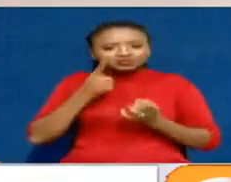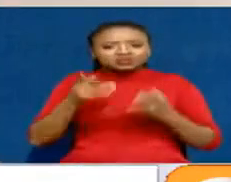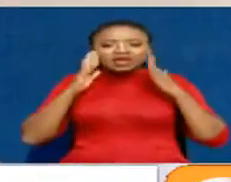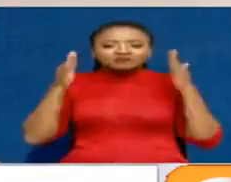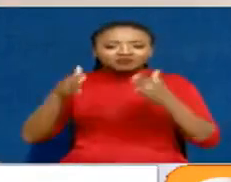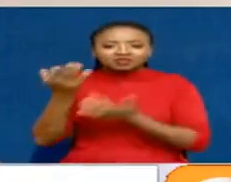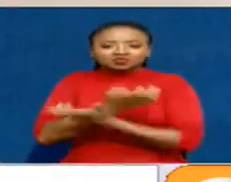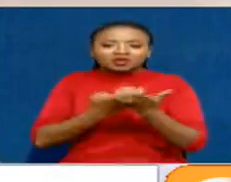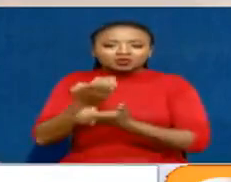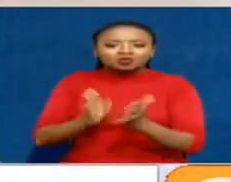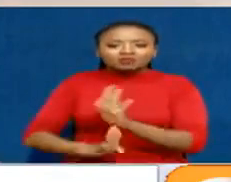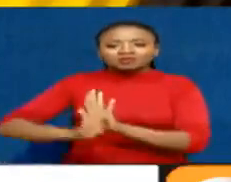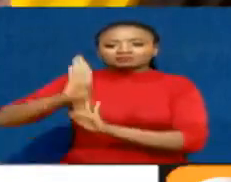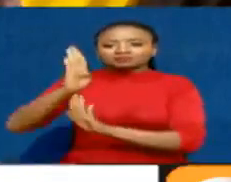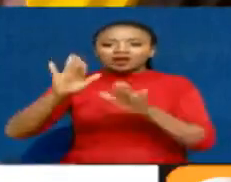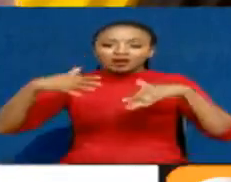na maendeleo.